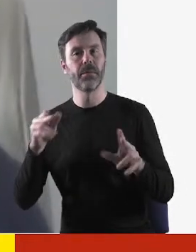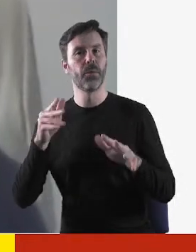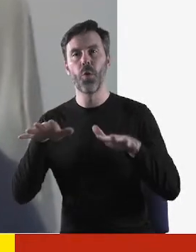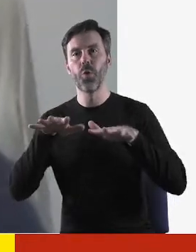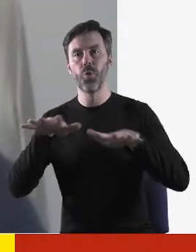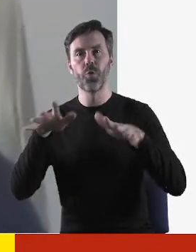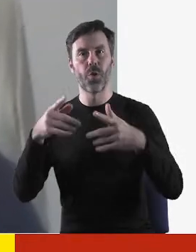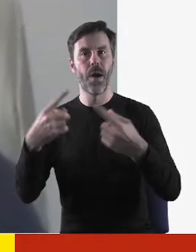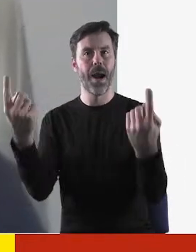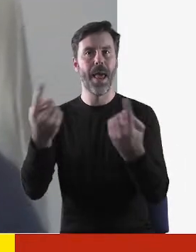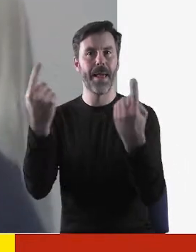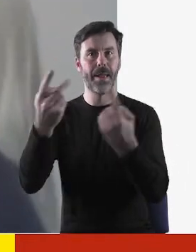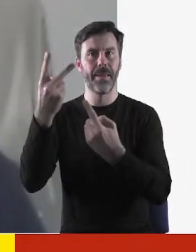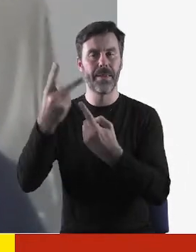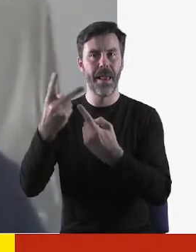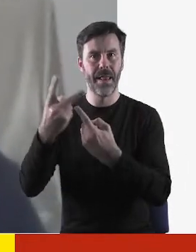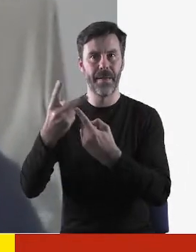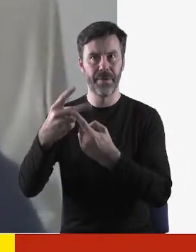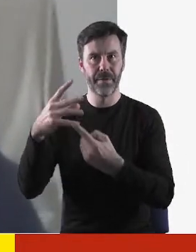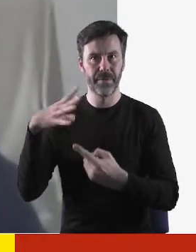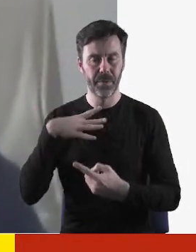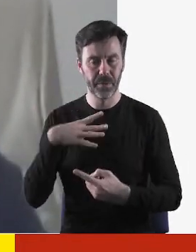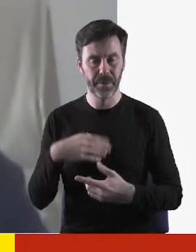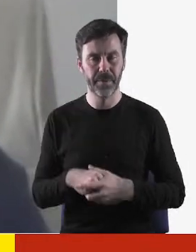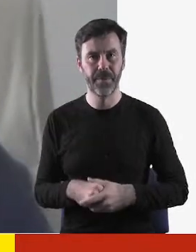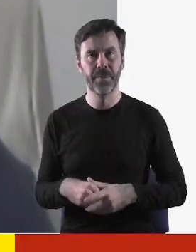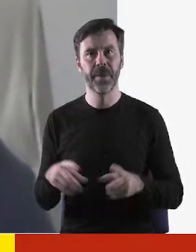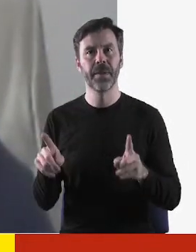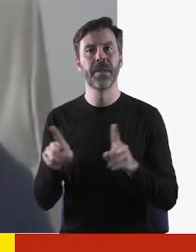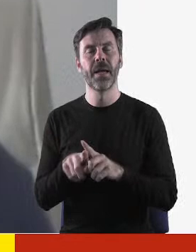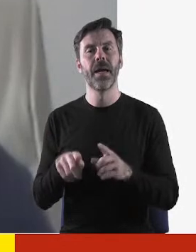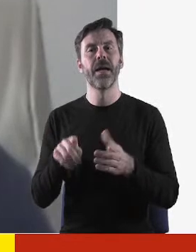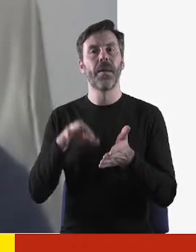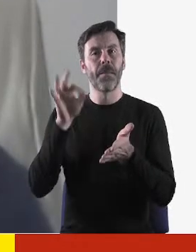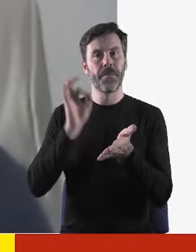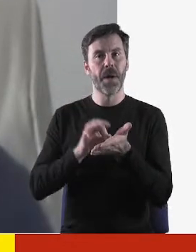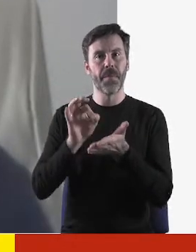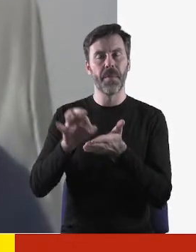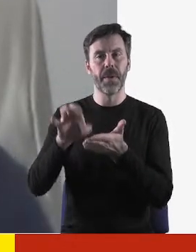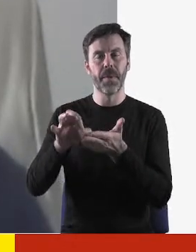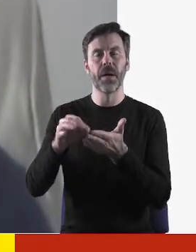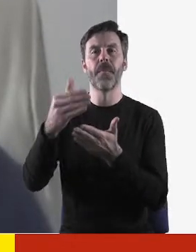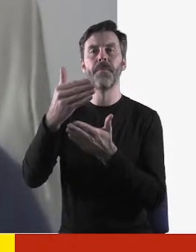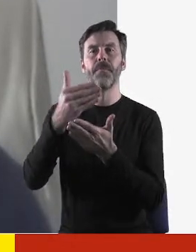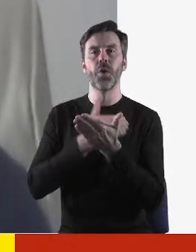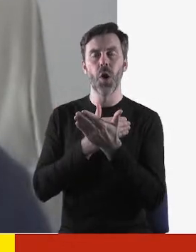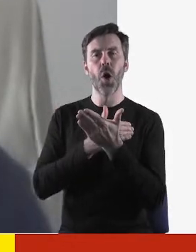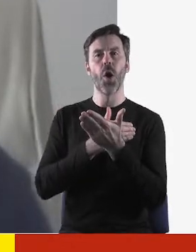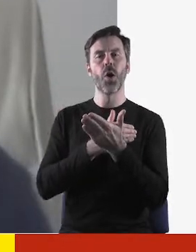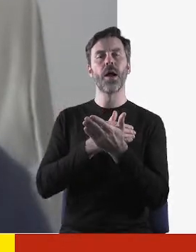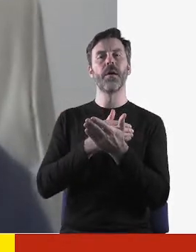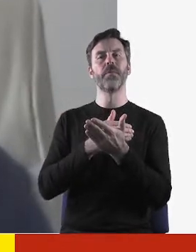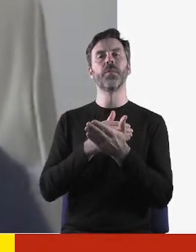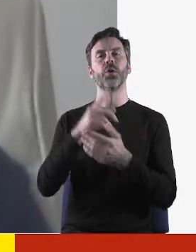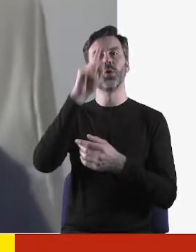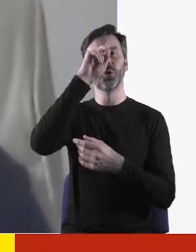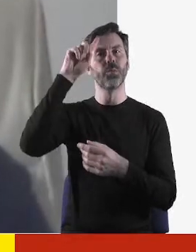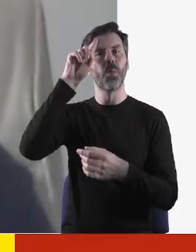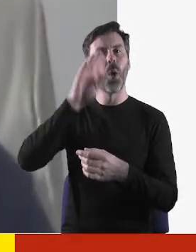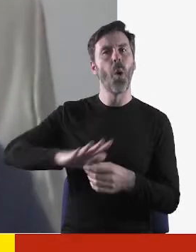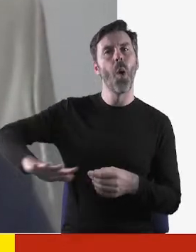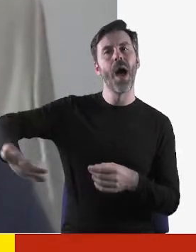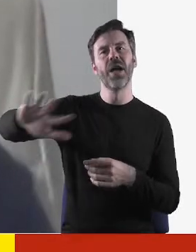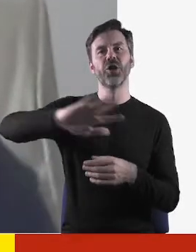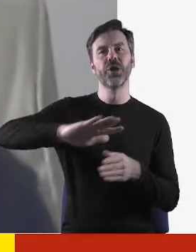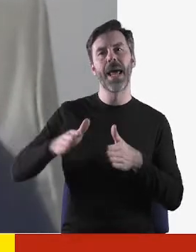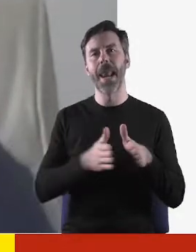największa. Udostępniliśmy również cyklicznie program w społecznym labiryncie, gdzie poruszana jest